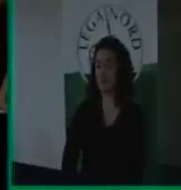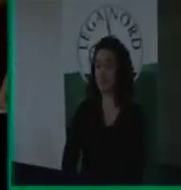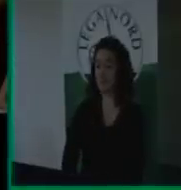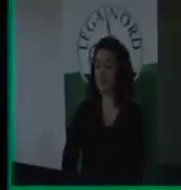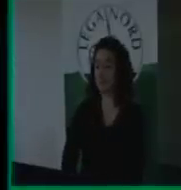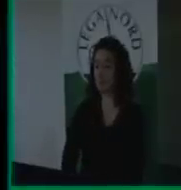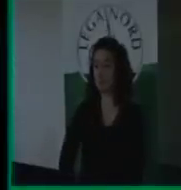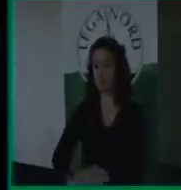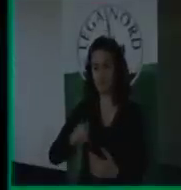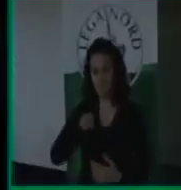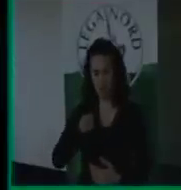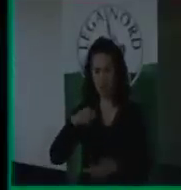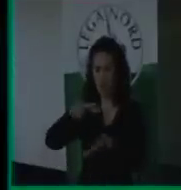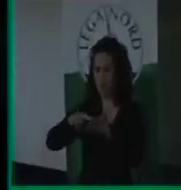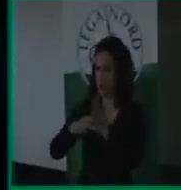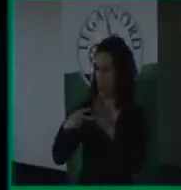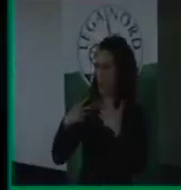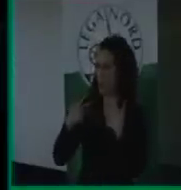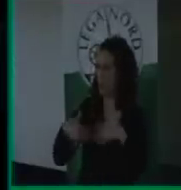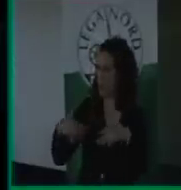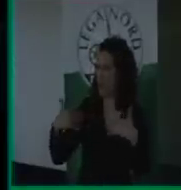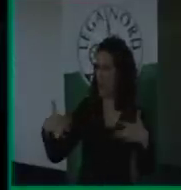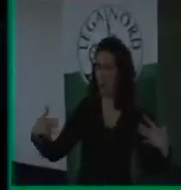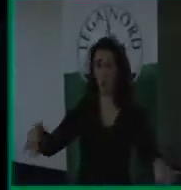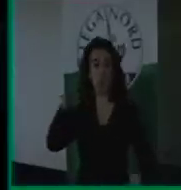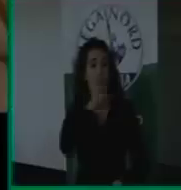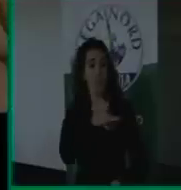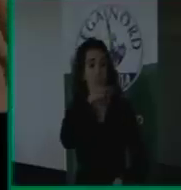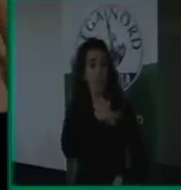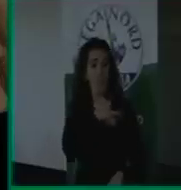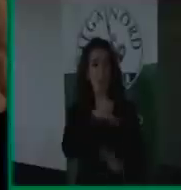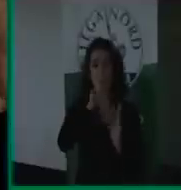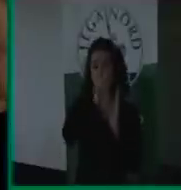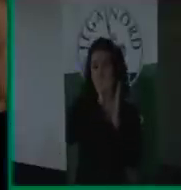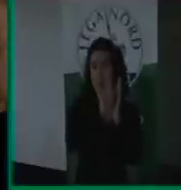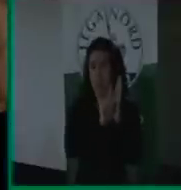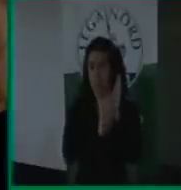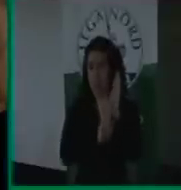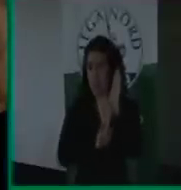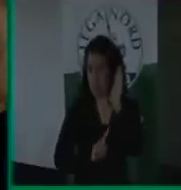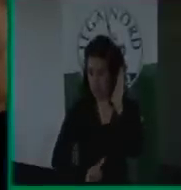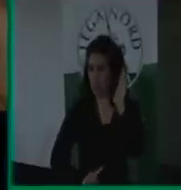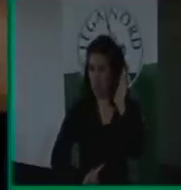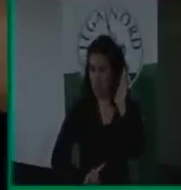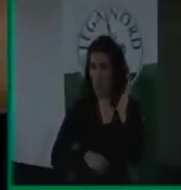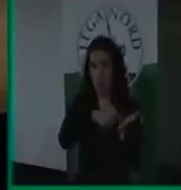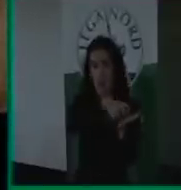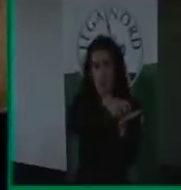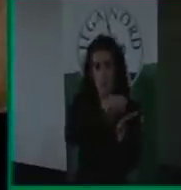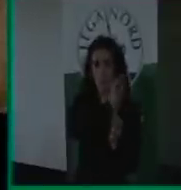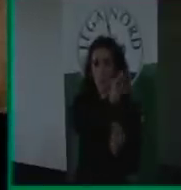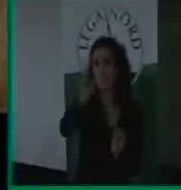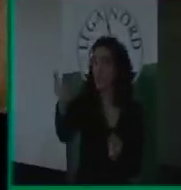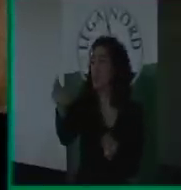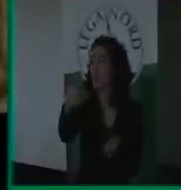confronta molti problemi economici G stupendi sono abbassati abbiamo preso molti prestiti e